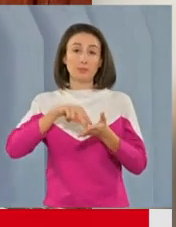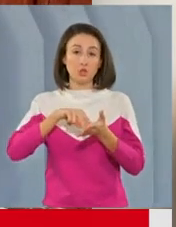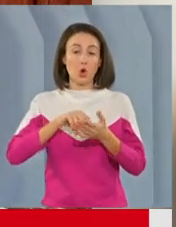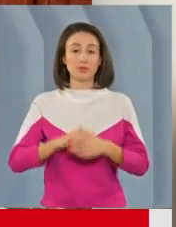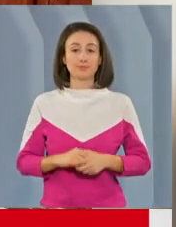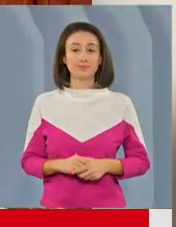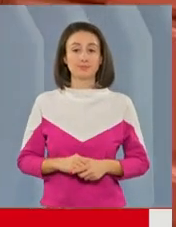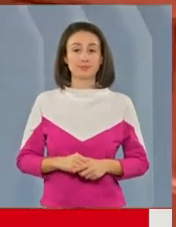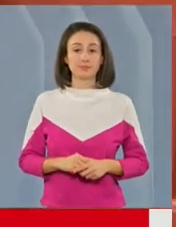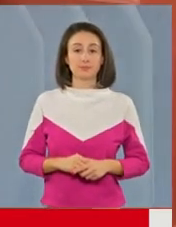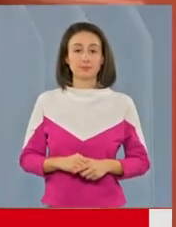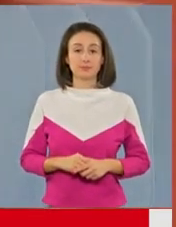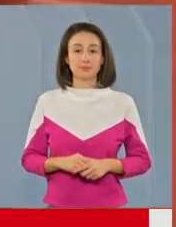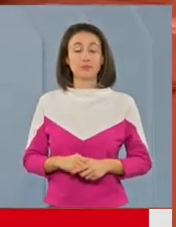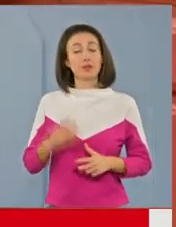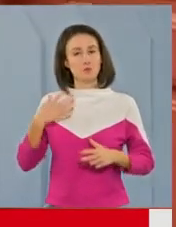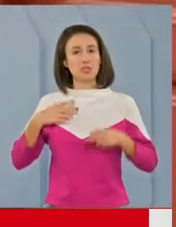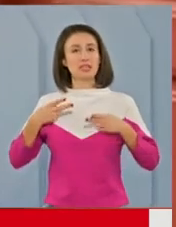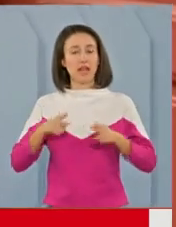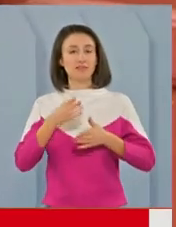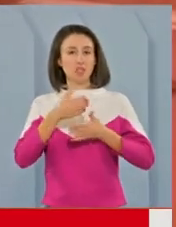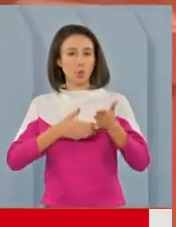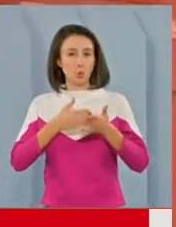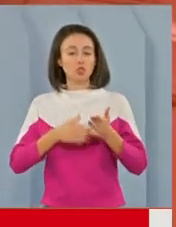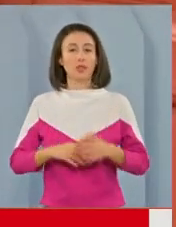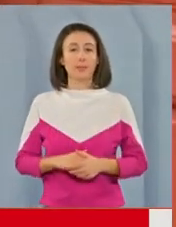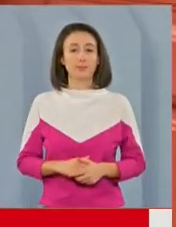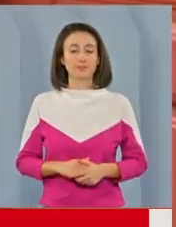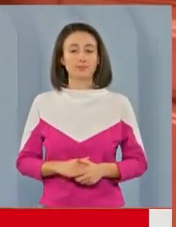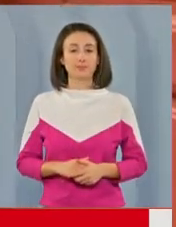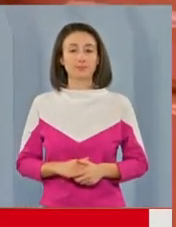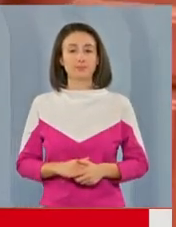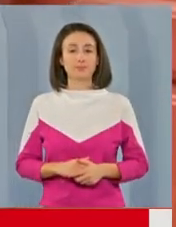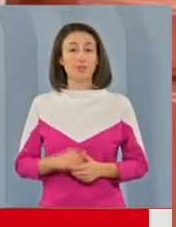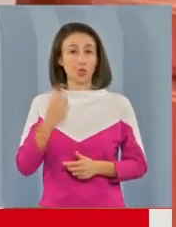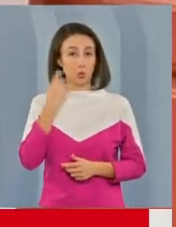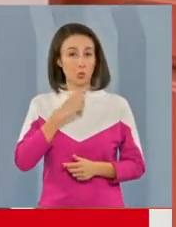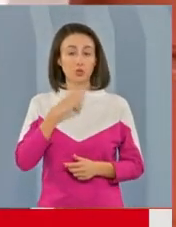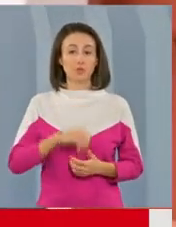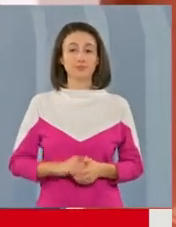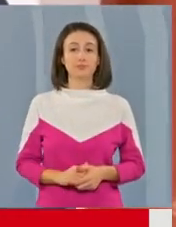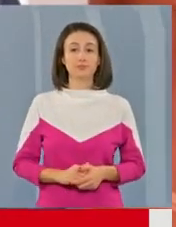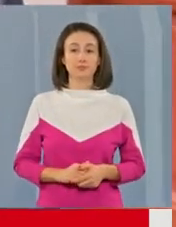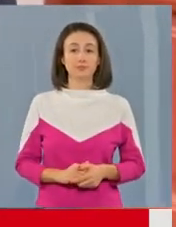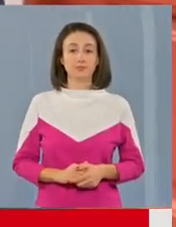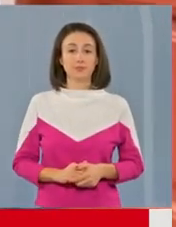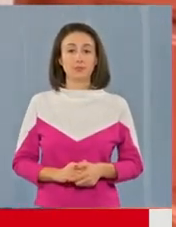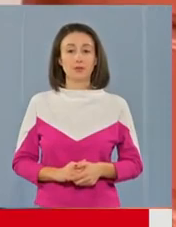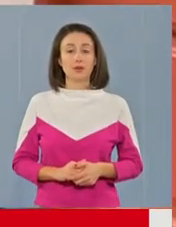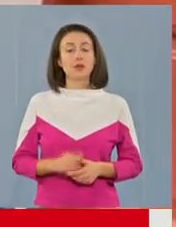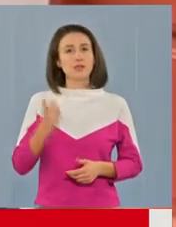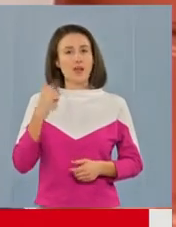fără piciorul stâng. Am fost internat la chirurgie cardiovasculară în Cluj și mi s-au